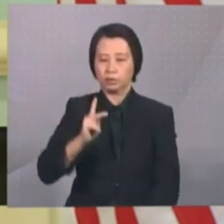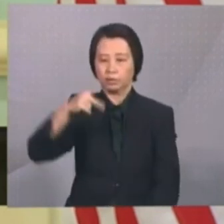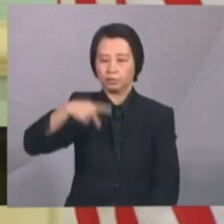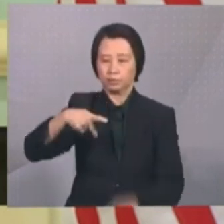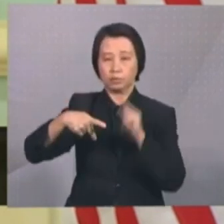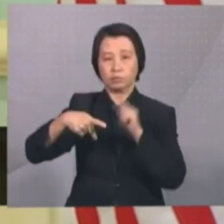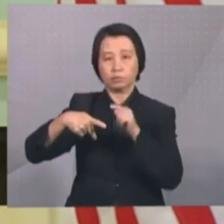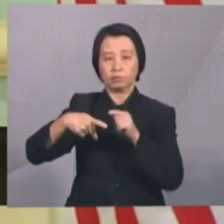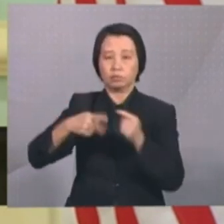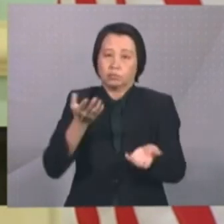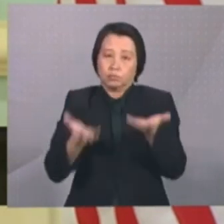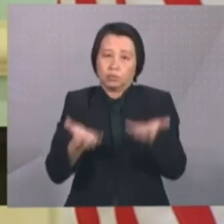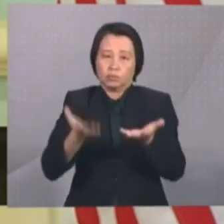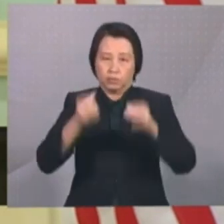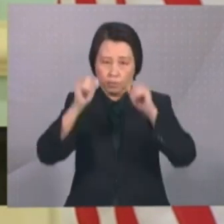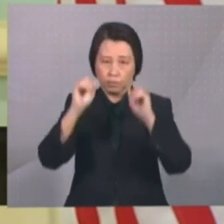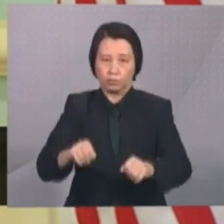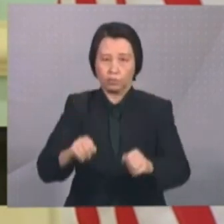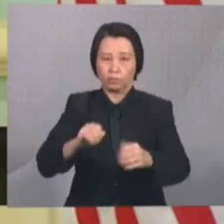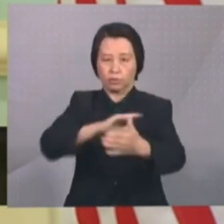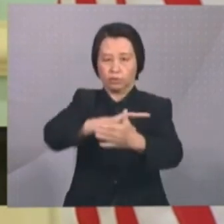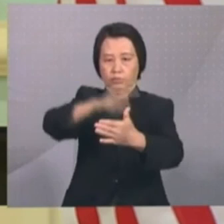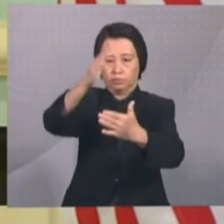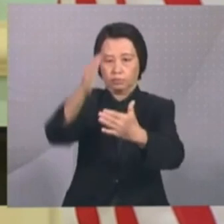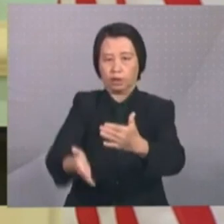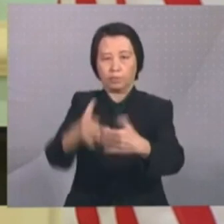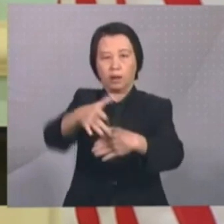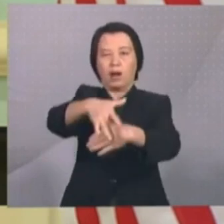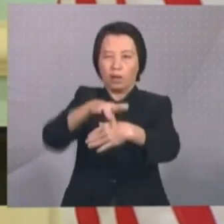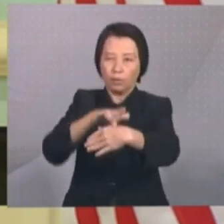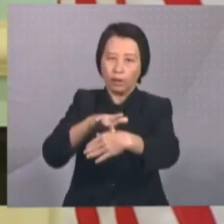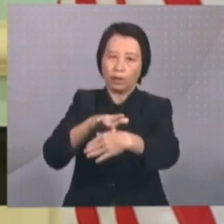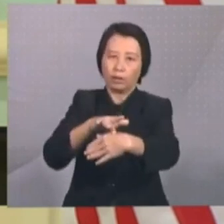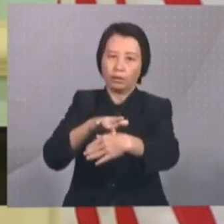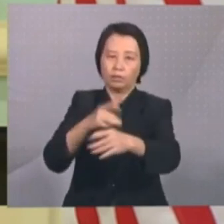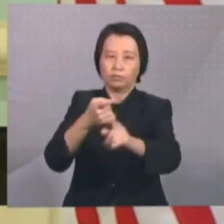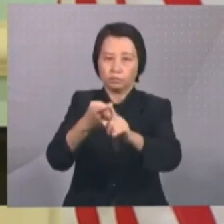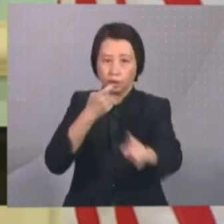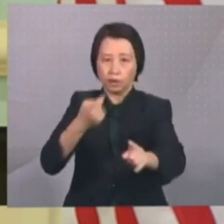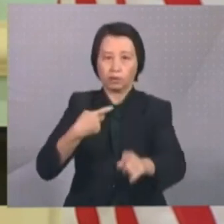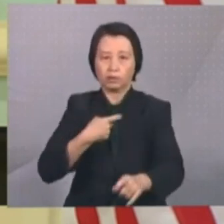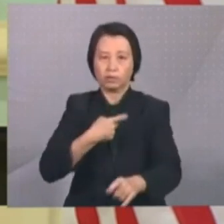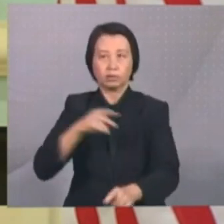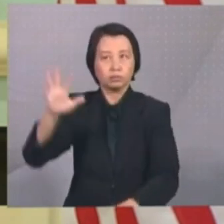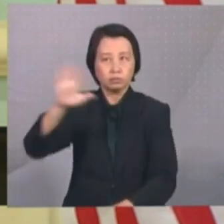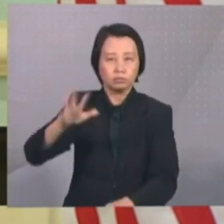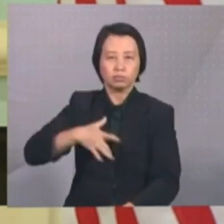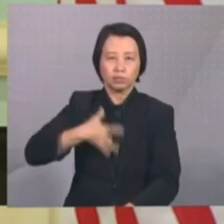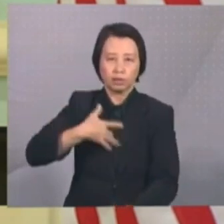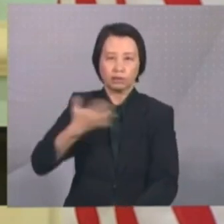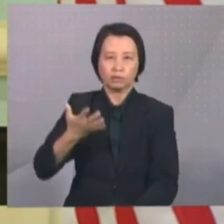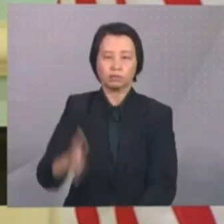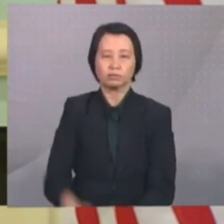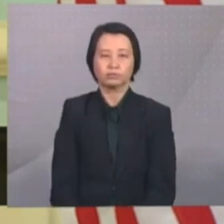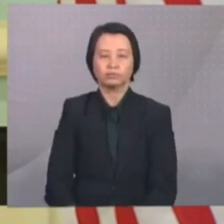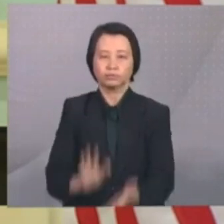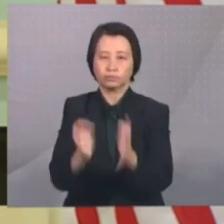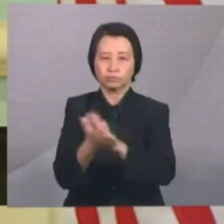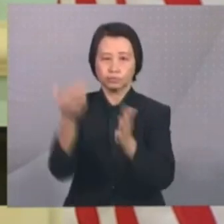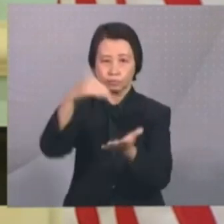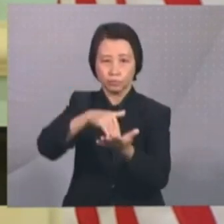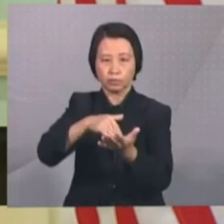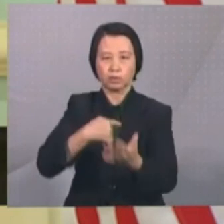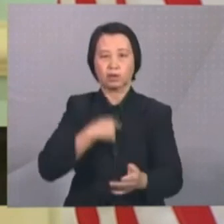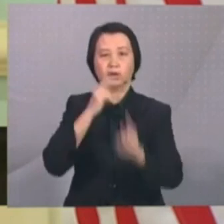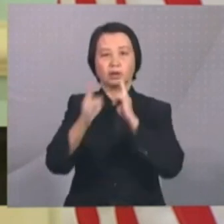ini mungkin dapat kita tamatkan dengan lebih awal daripada yang kecil Jungle kan jadi sekali lagi